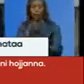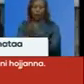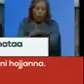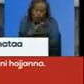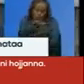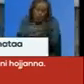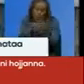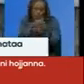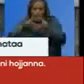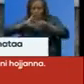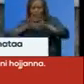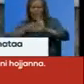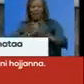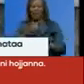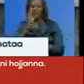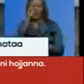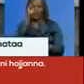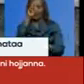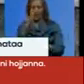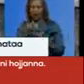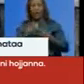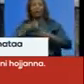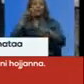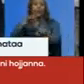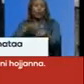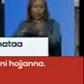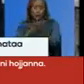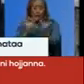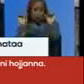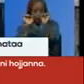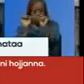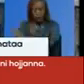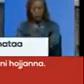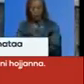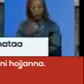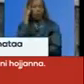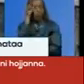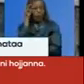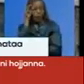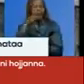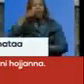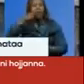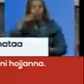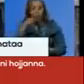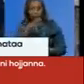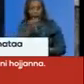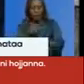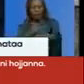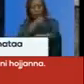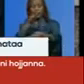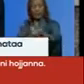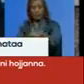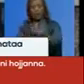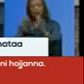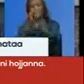ውስብስብ መጠላለፍ በቀጠናው ያለበት ወቅት ነው። በዚያው ልክ ደግሞ በባህል በቋንቋና በረጅም ጊዜ ጋር